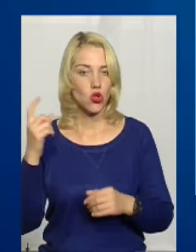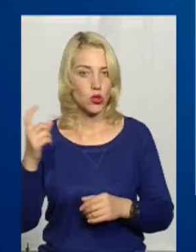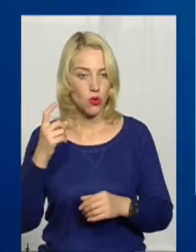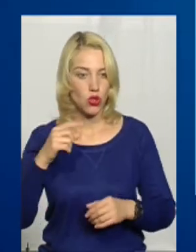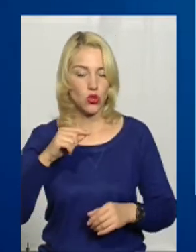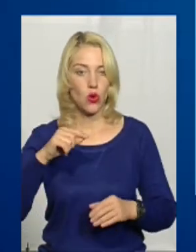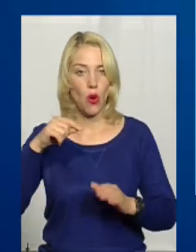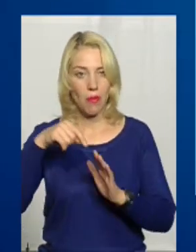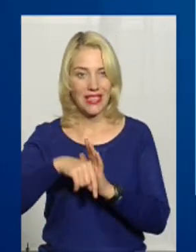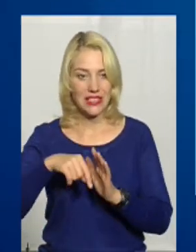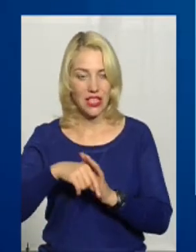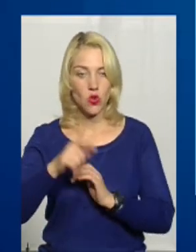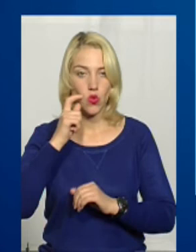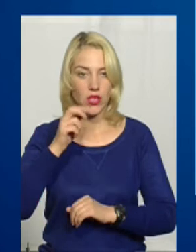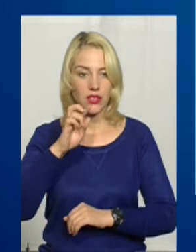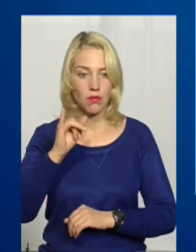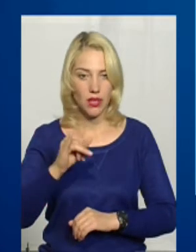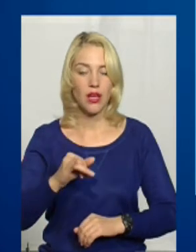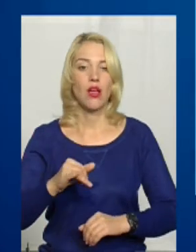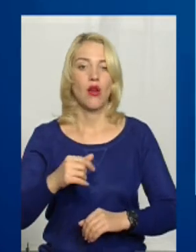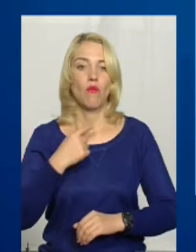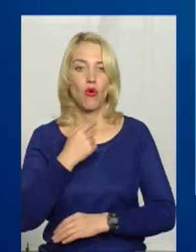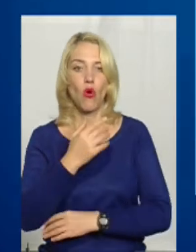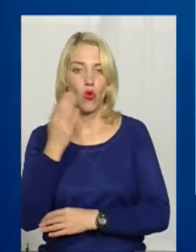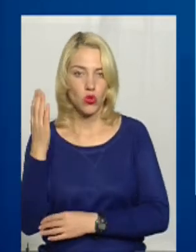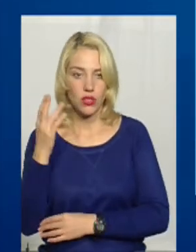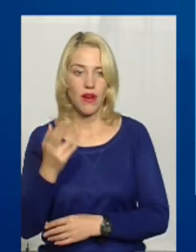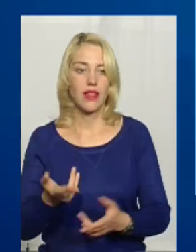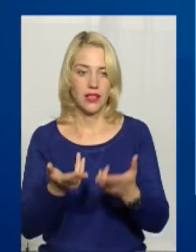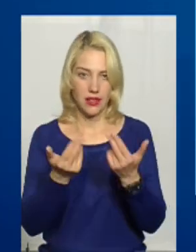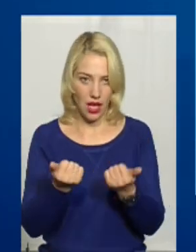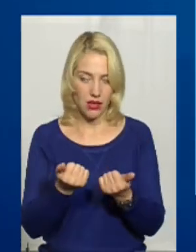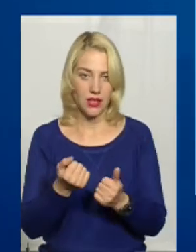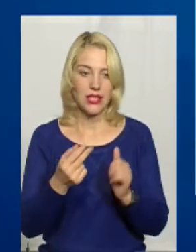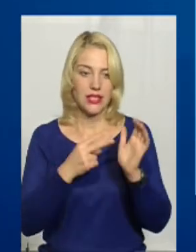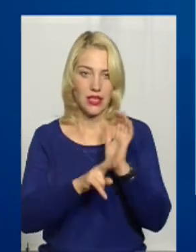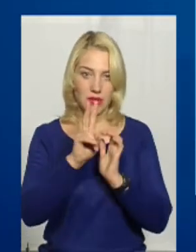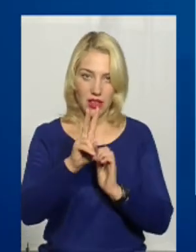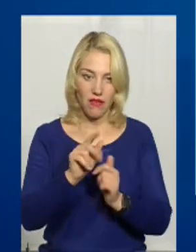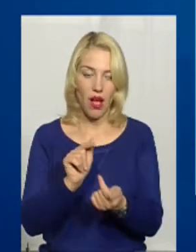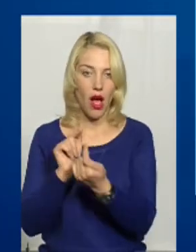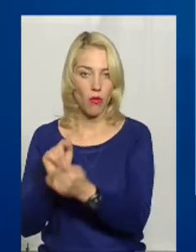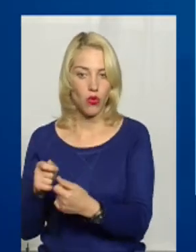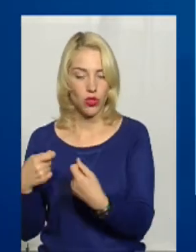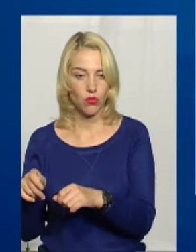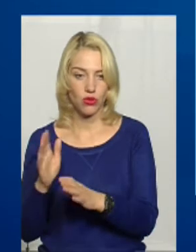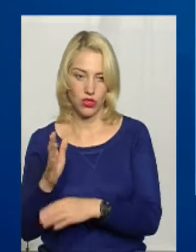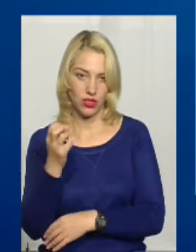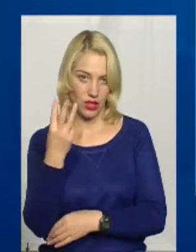сільськогосподарського призначення, то українці проголосували би так – 72% проти продажу,